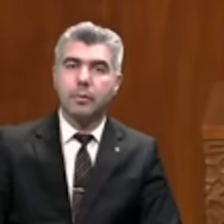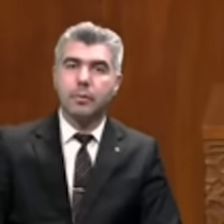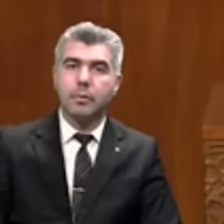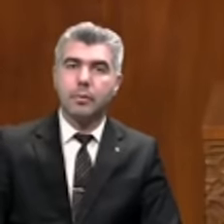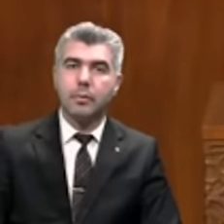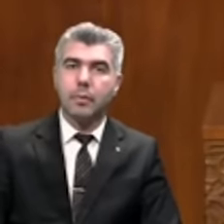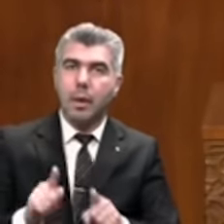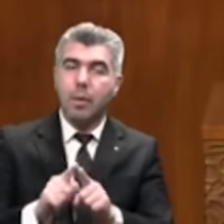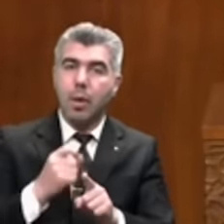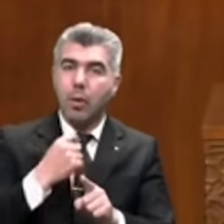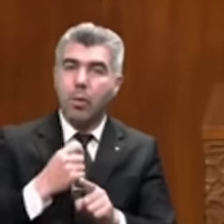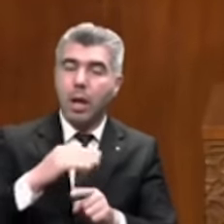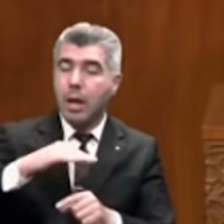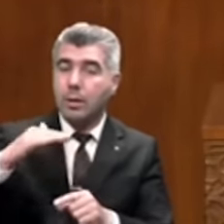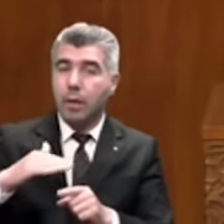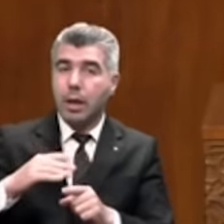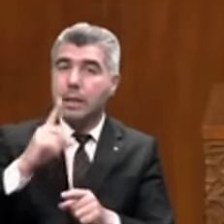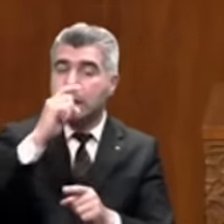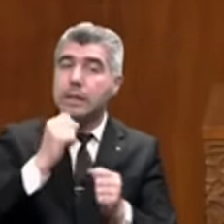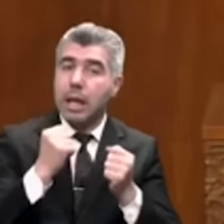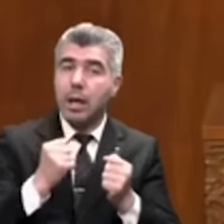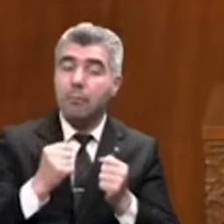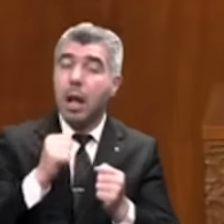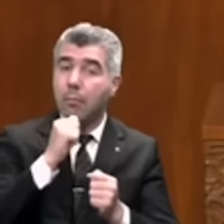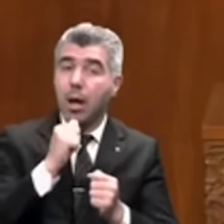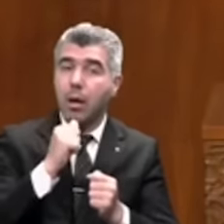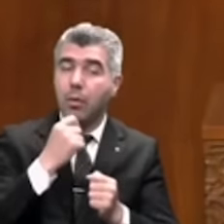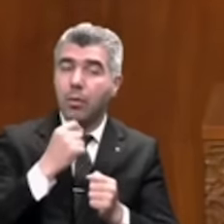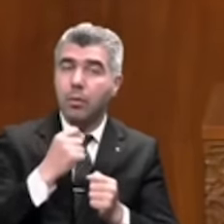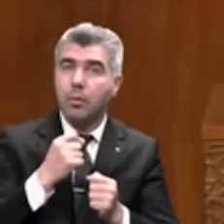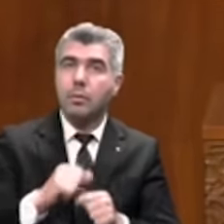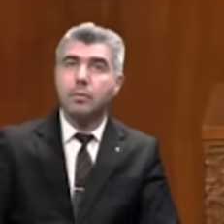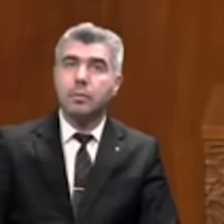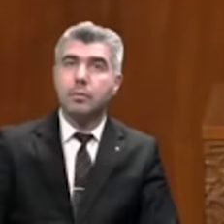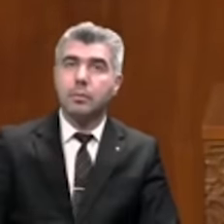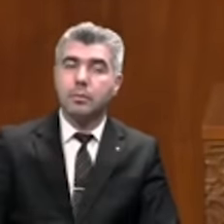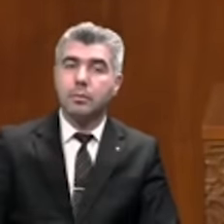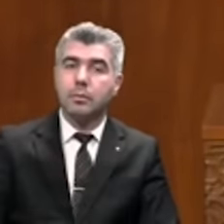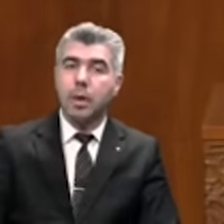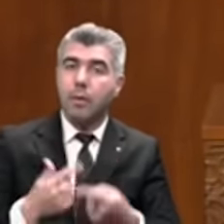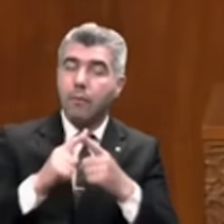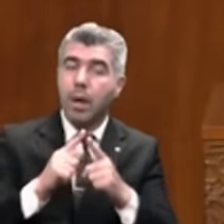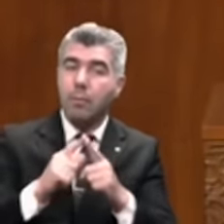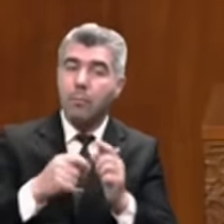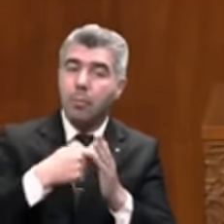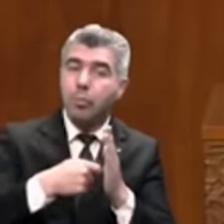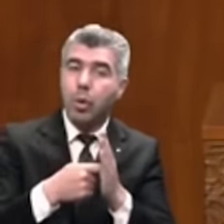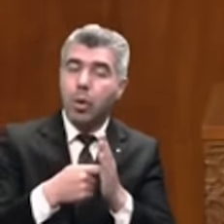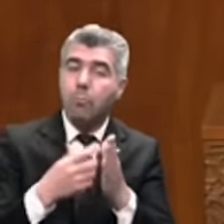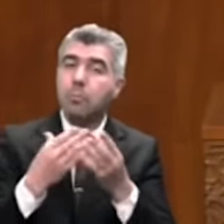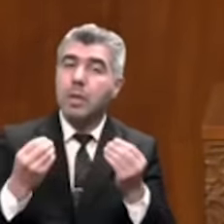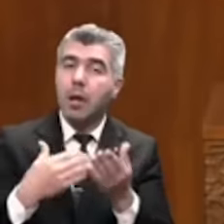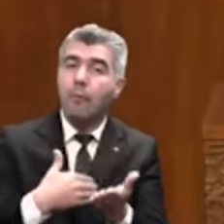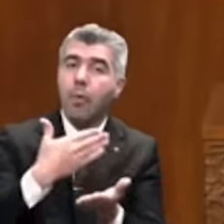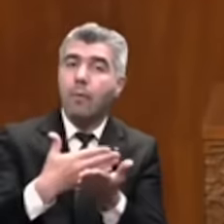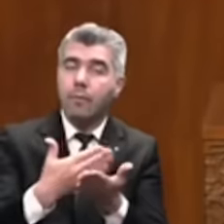دون با سيتياسيون اللي صعيبه في هادشي ديال الماء، لان ما تعملوش واحد العدد ديال الاستثمارات اللي كان خصهم يتعملوا في الوقت